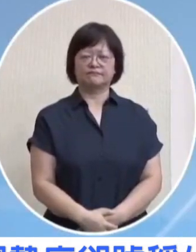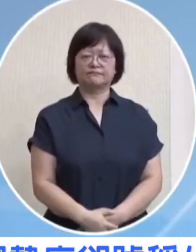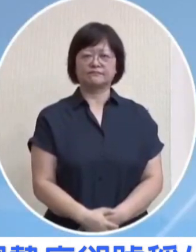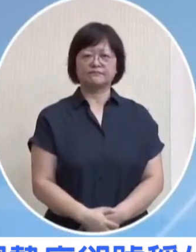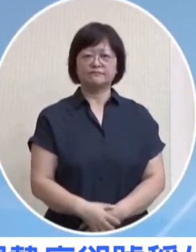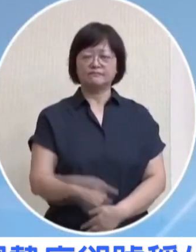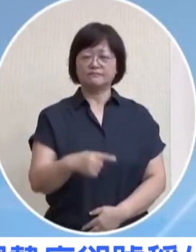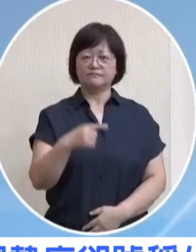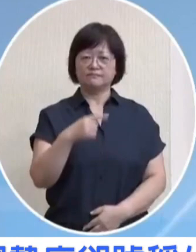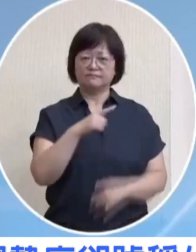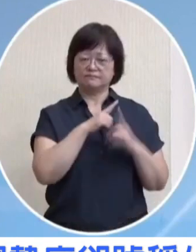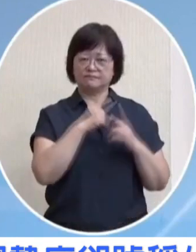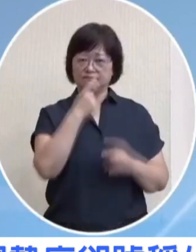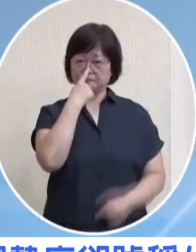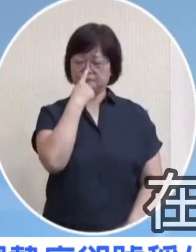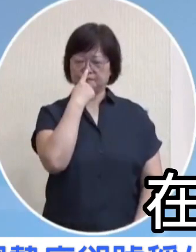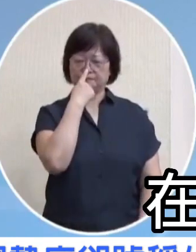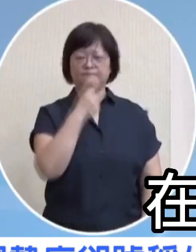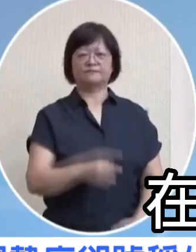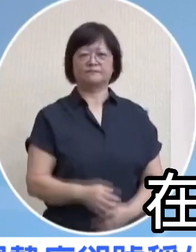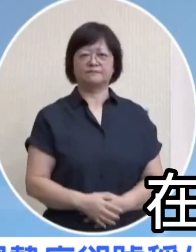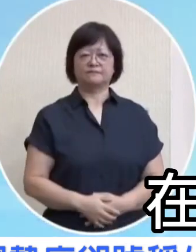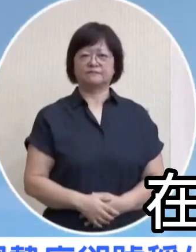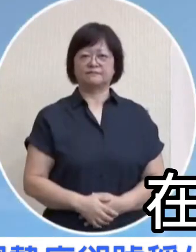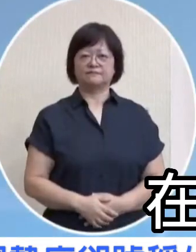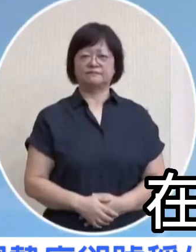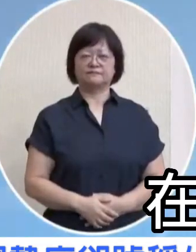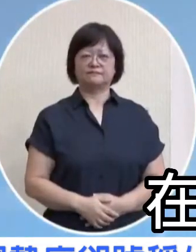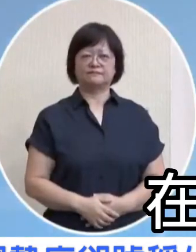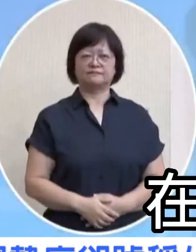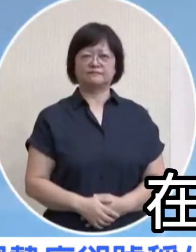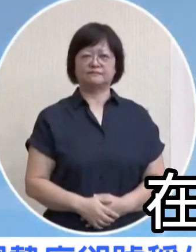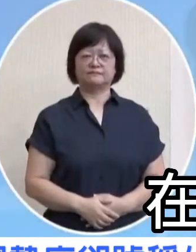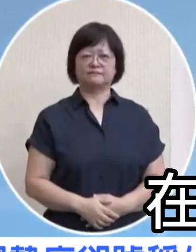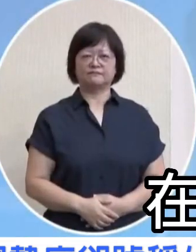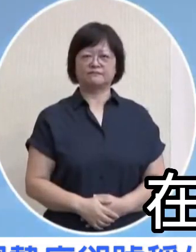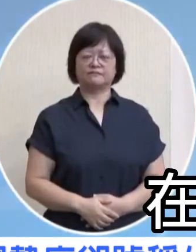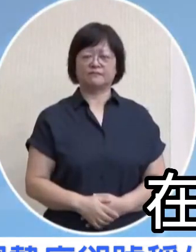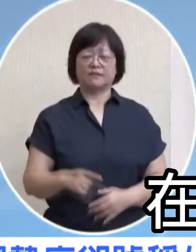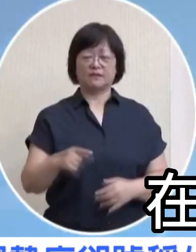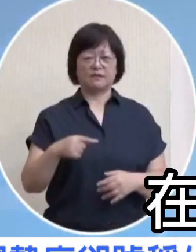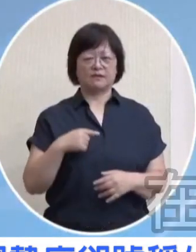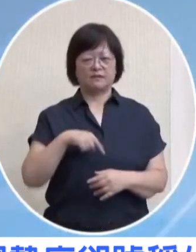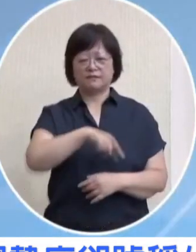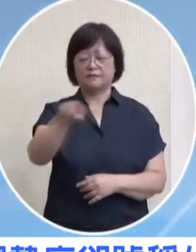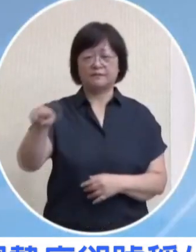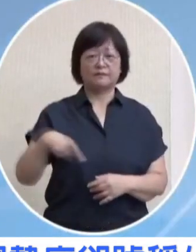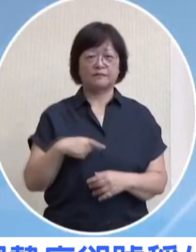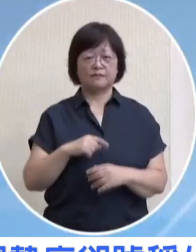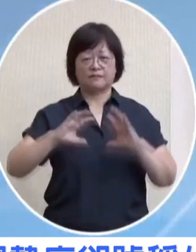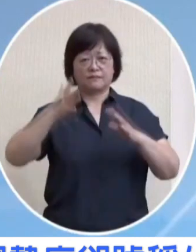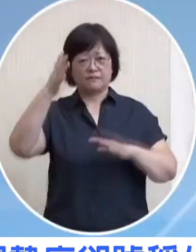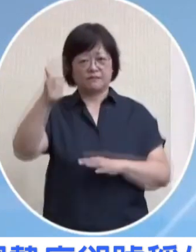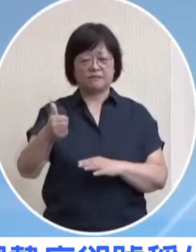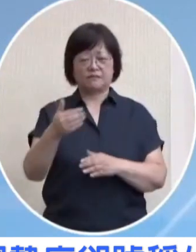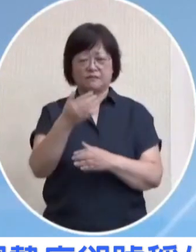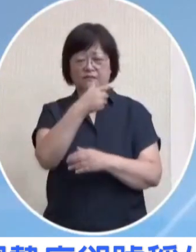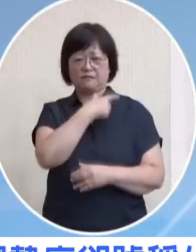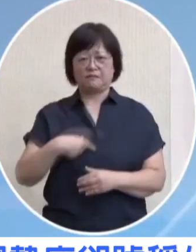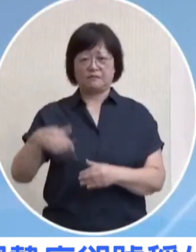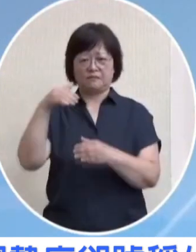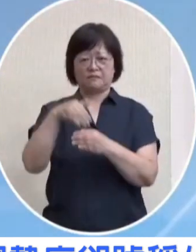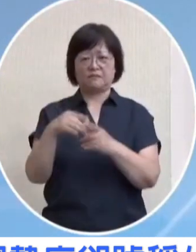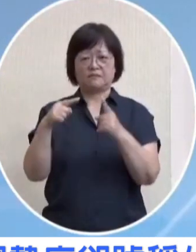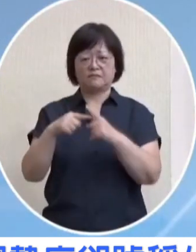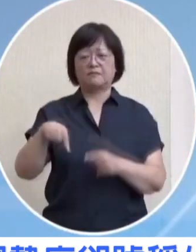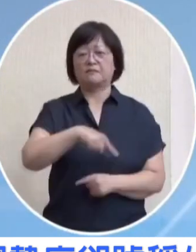我郭台铭在几位总统候选人当中是唯一具